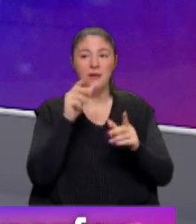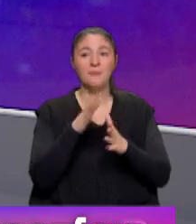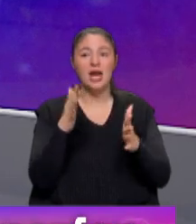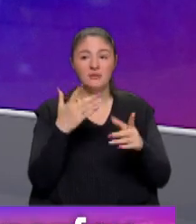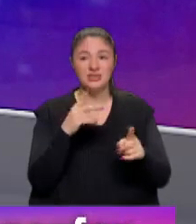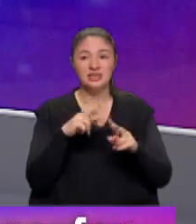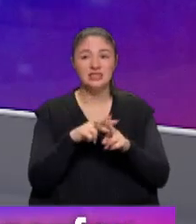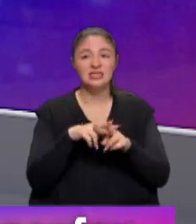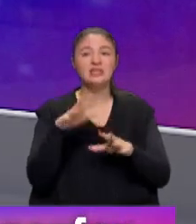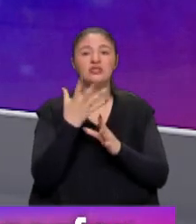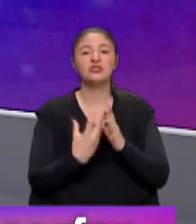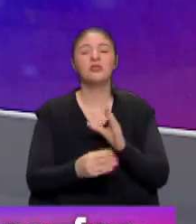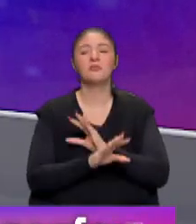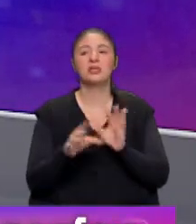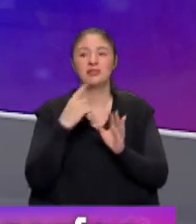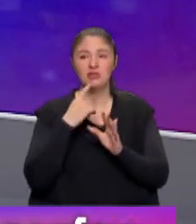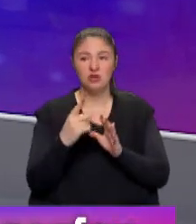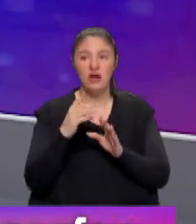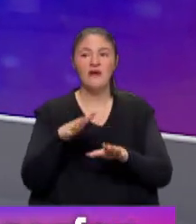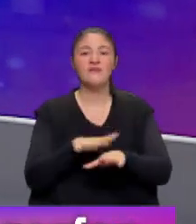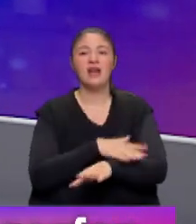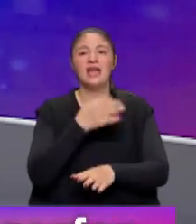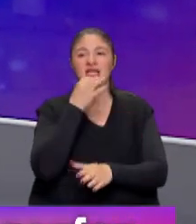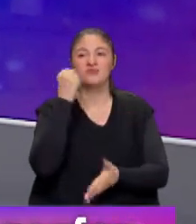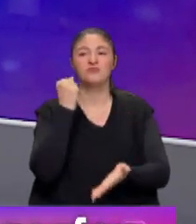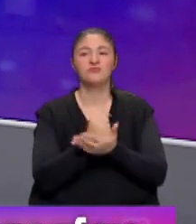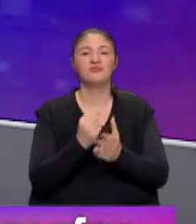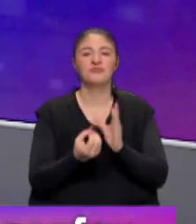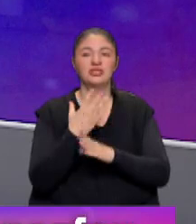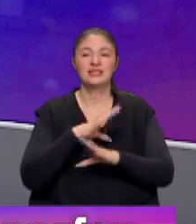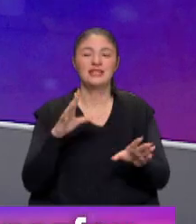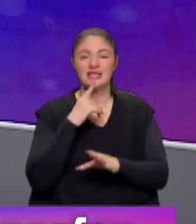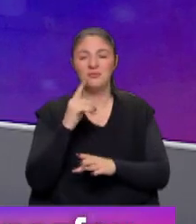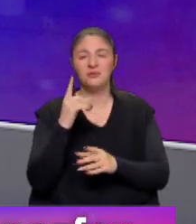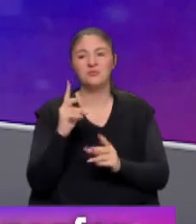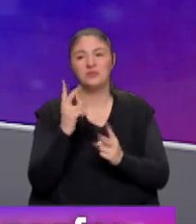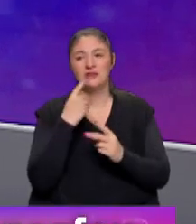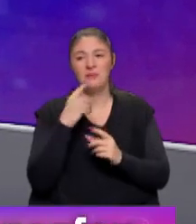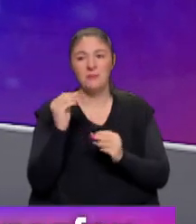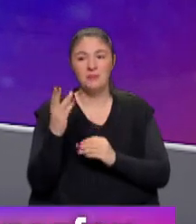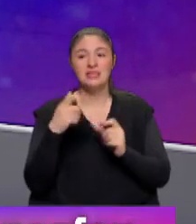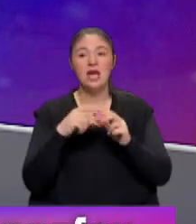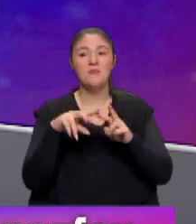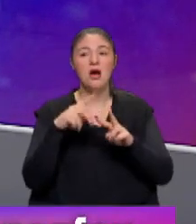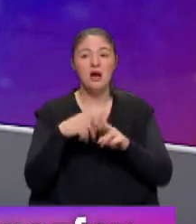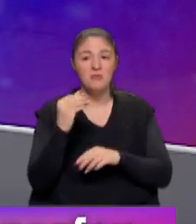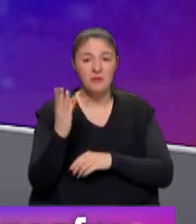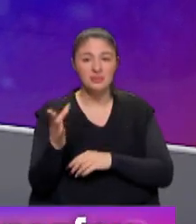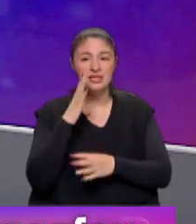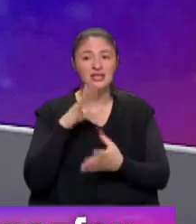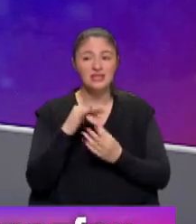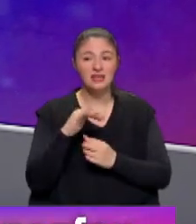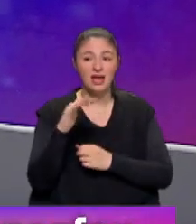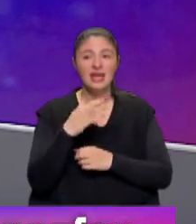Parla'mızın yıldızı sönmesin diyor. Valilik iznim çıktı müjde diyen bir bebeğimiz, SMA'lı bebeğimiz.